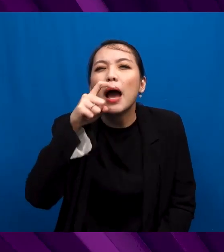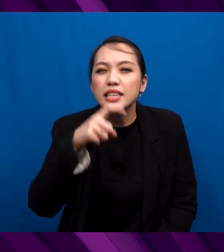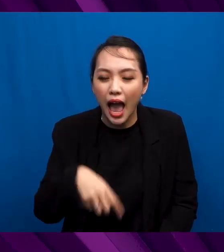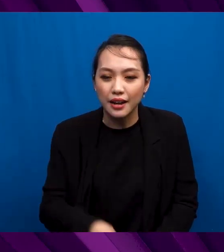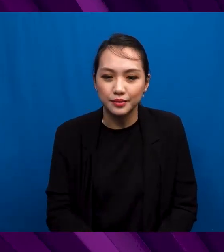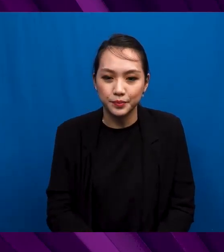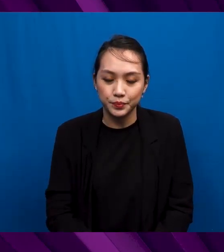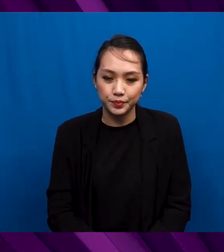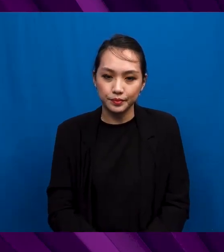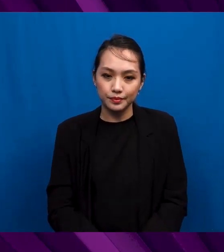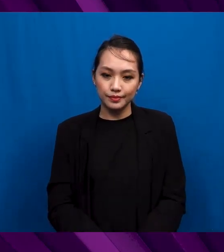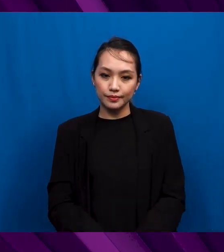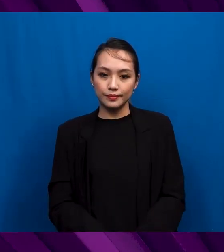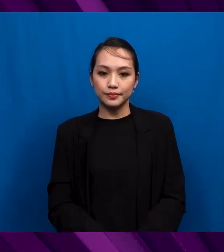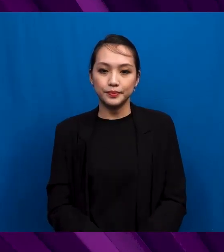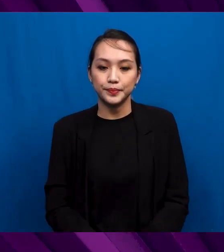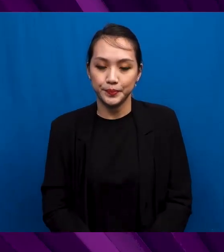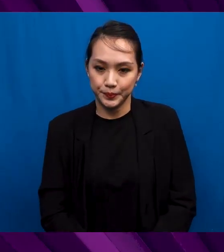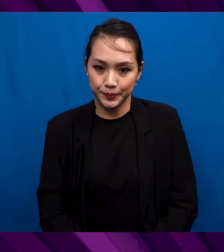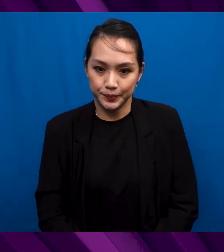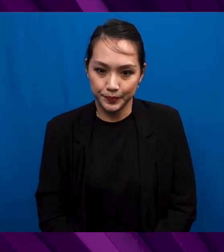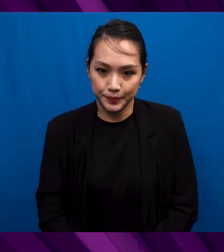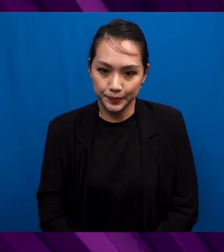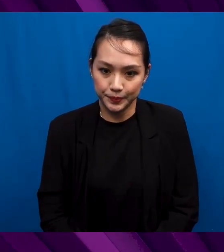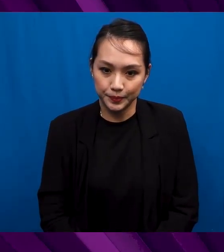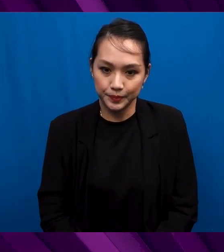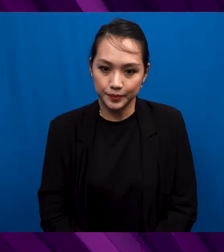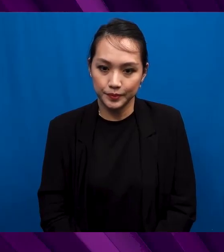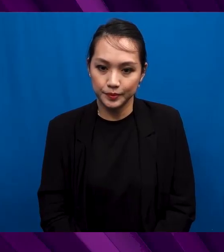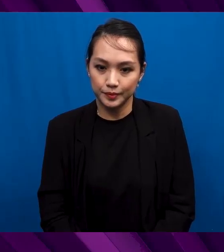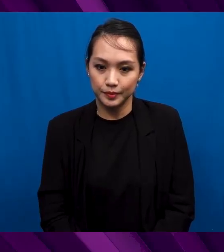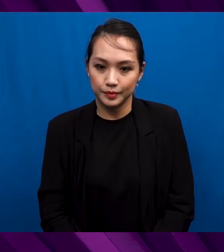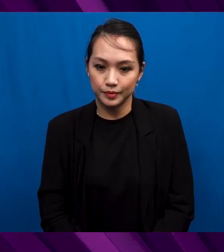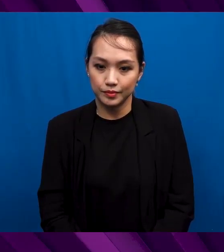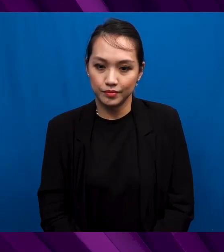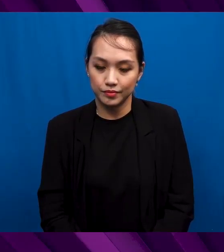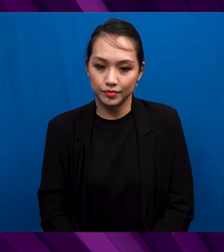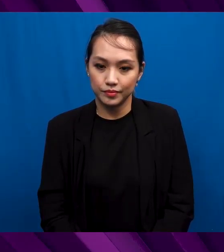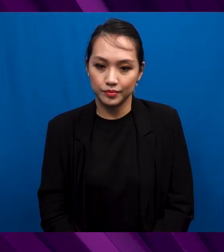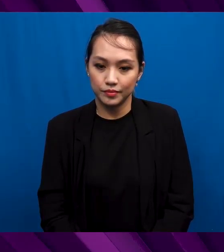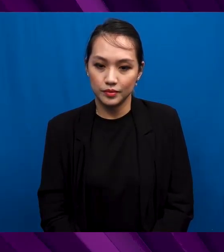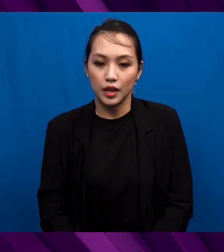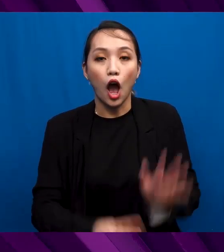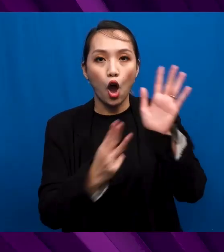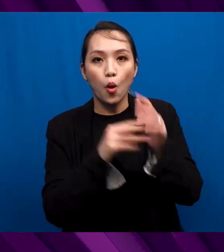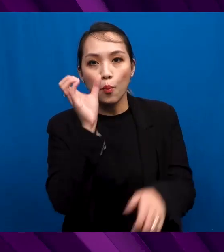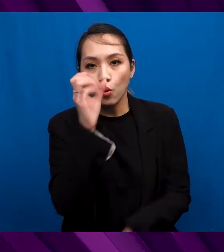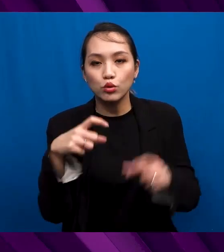dia mewakili Allah. Gimana? Musa ini tidak mengesampingkan orang hanya karena orang itu